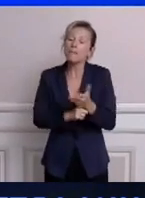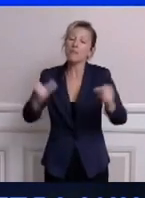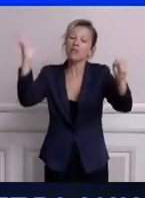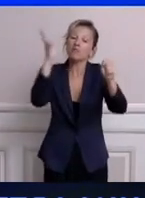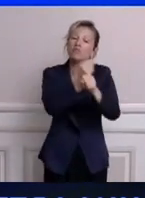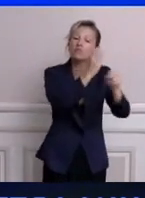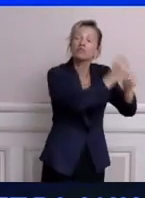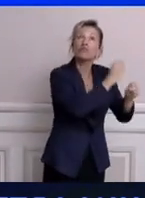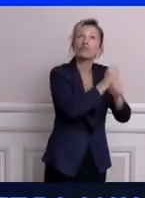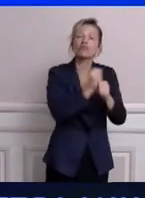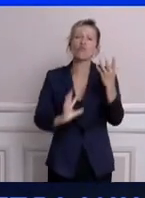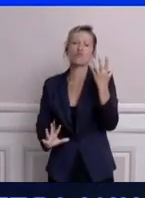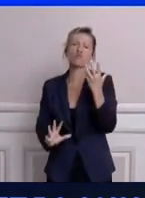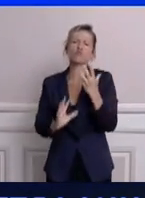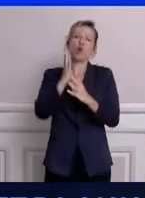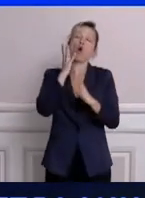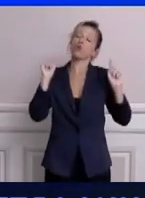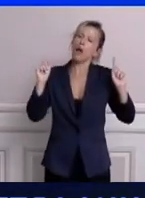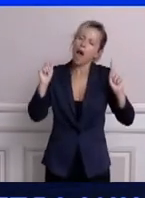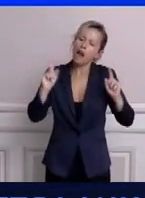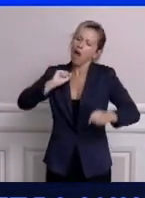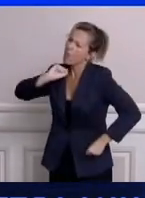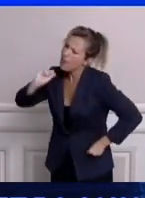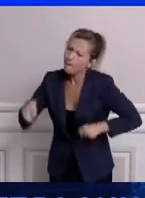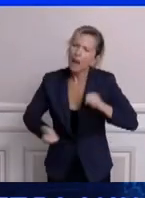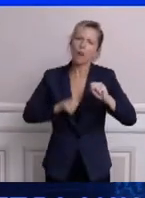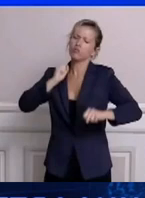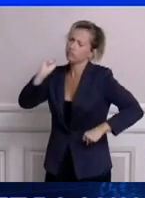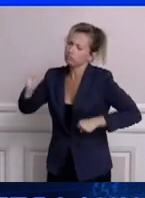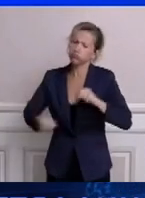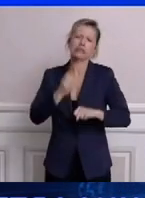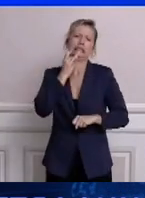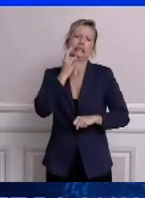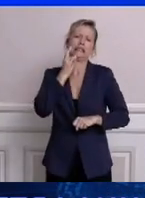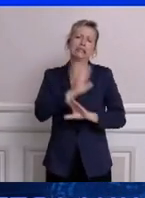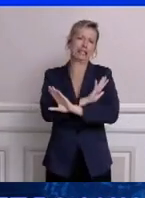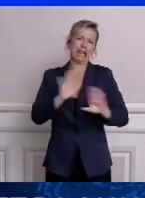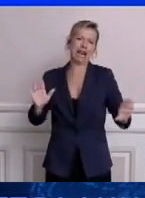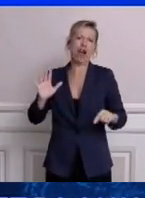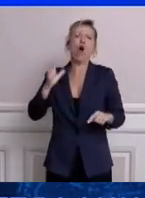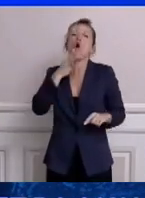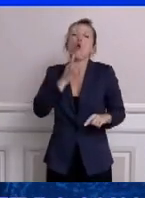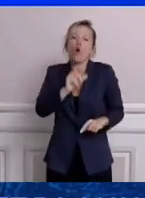και στην ευημερία που θέλουμε. Αλλά θα προσπαθήσουμε σκληρά και θα το πετύχουμε αυτό. Το οφείλουμε στα